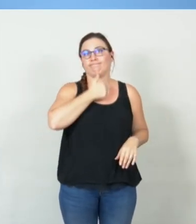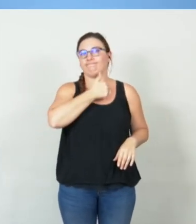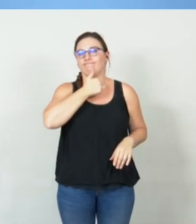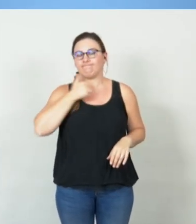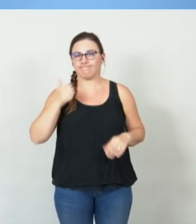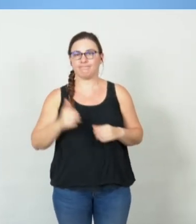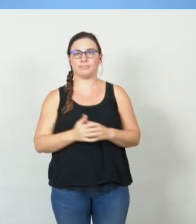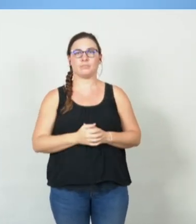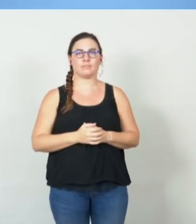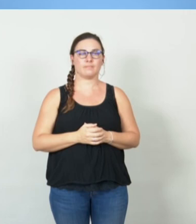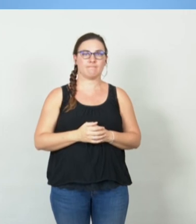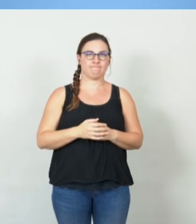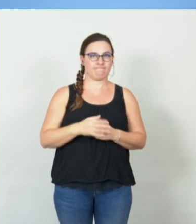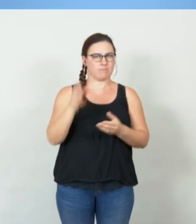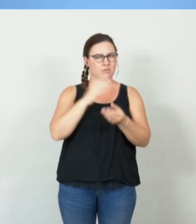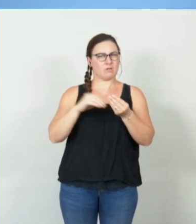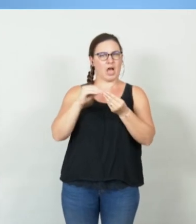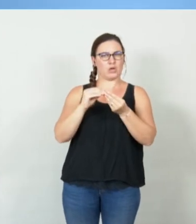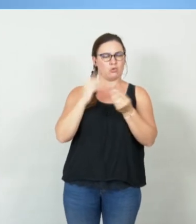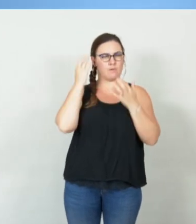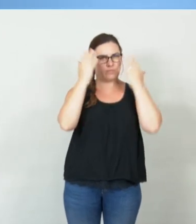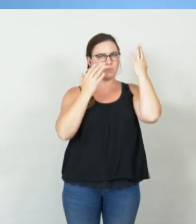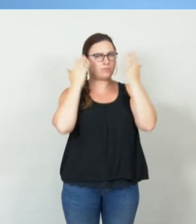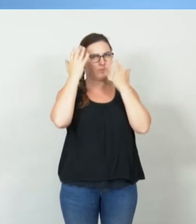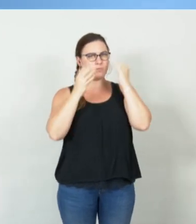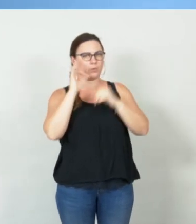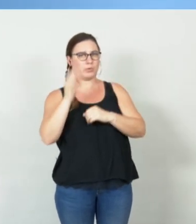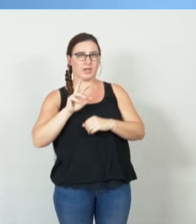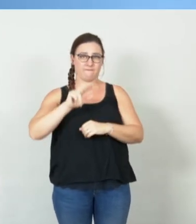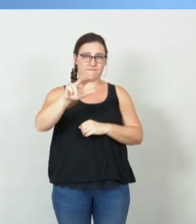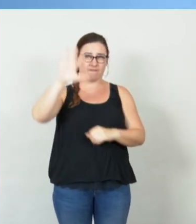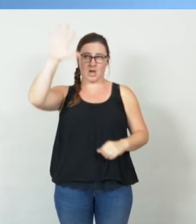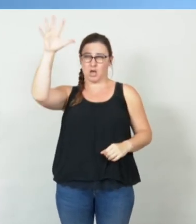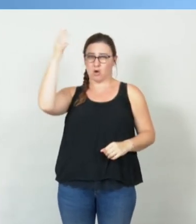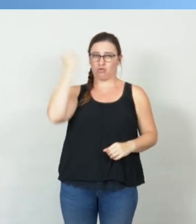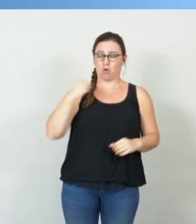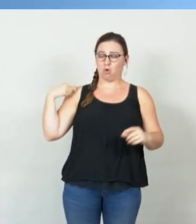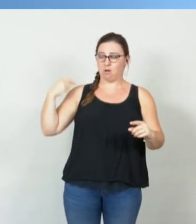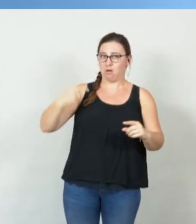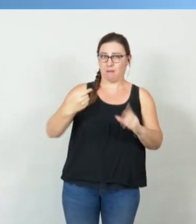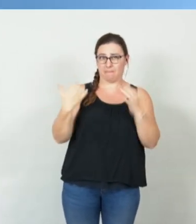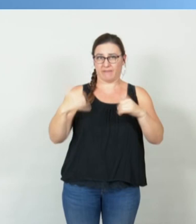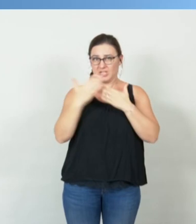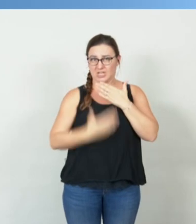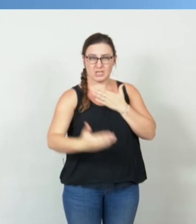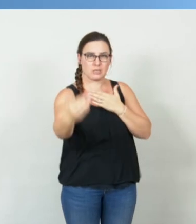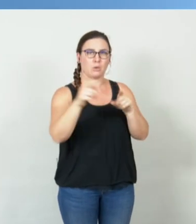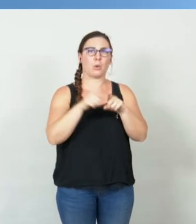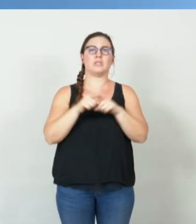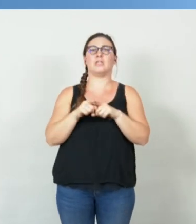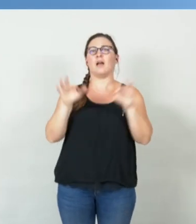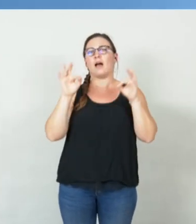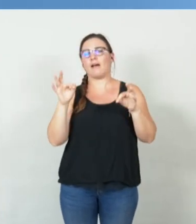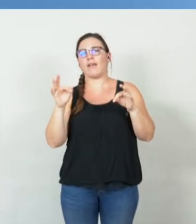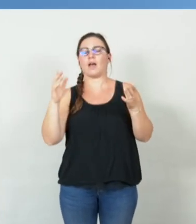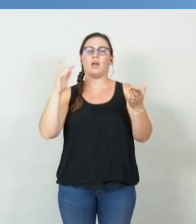une inquiétude supplémentaire avec les vagues de chaleur qui se succèdent la précarité énergétique n'est pas qu'une question